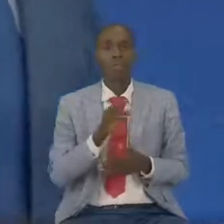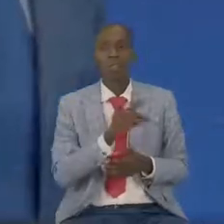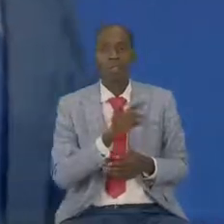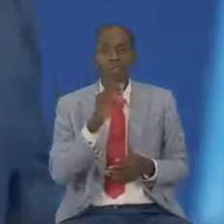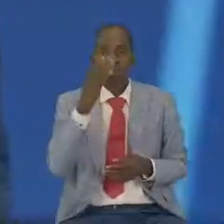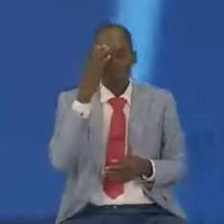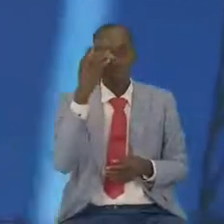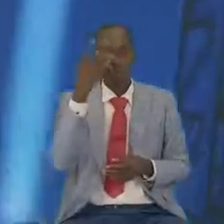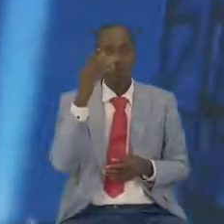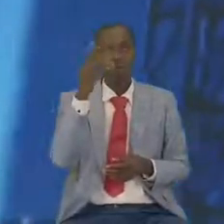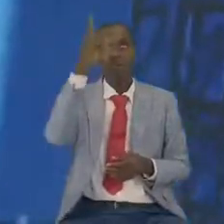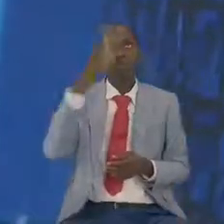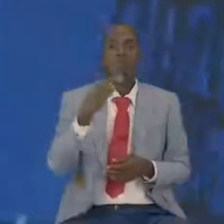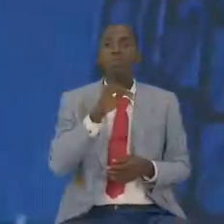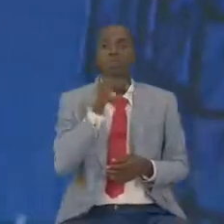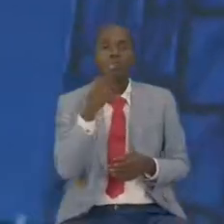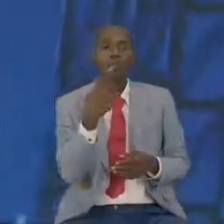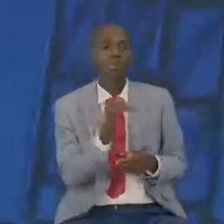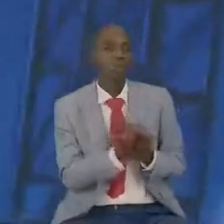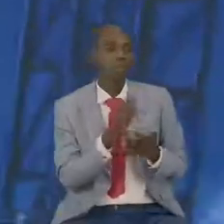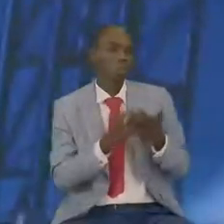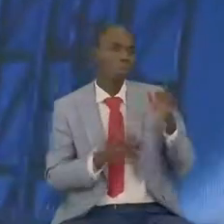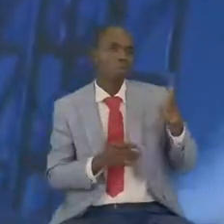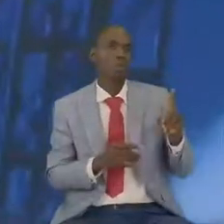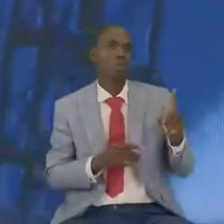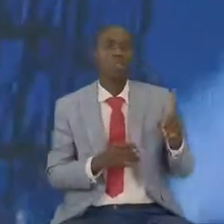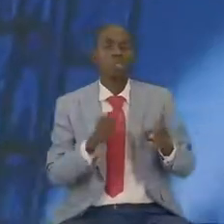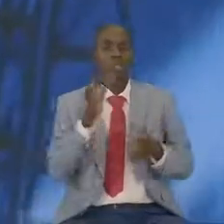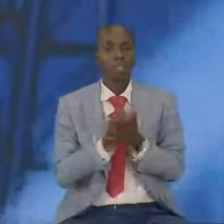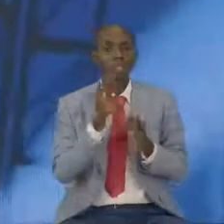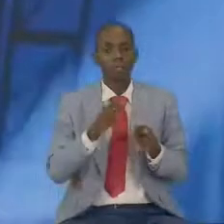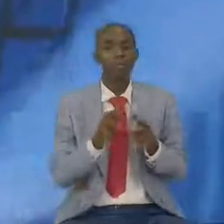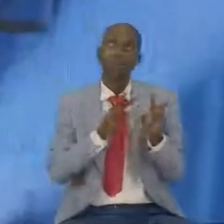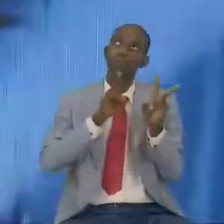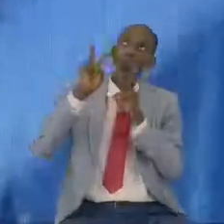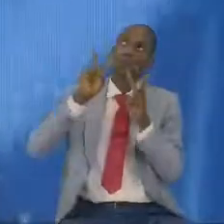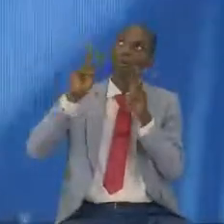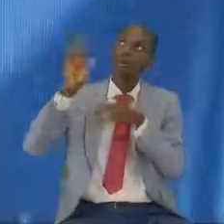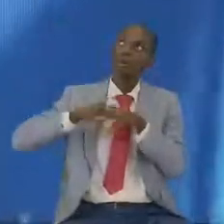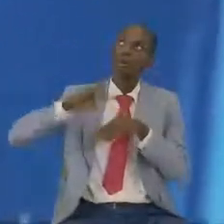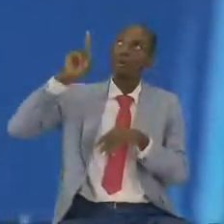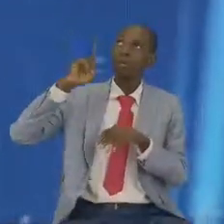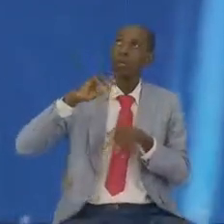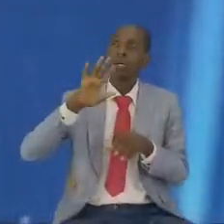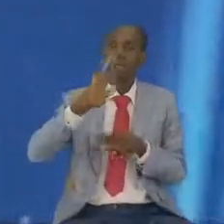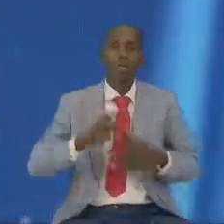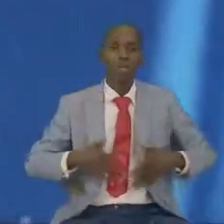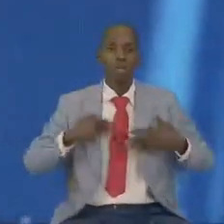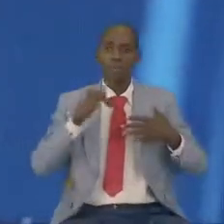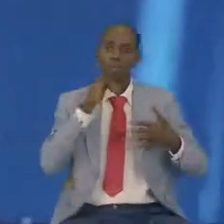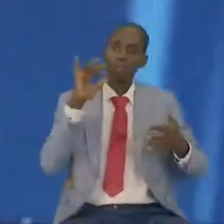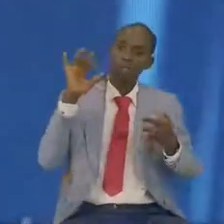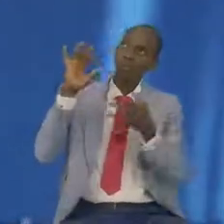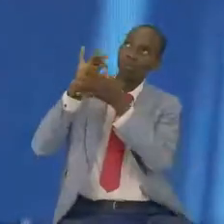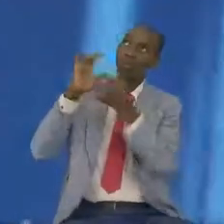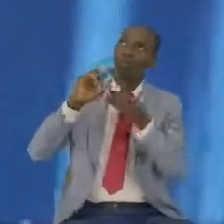ne connaît pas quelqu'une, connaît le Dieu qui dit que si tu as toujours les regards portés sur lui et que ta vie est attachée à